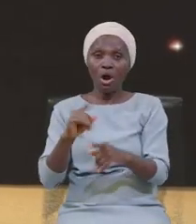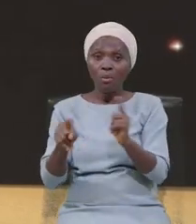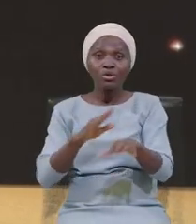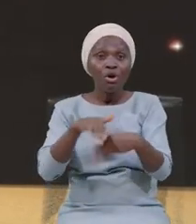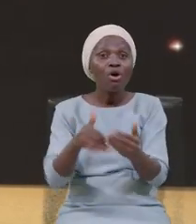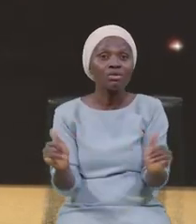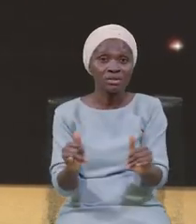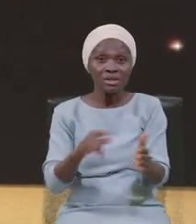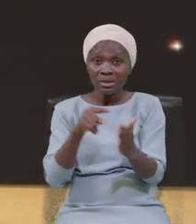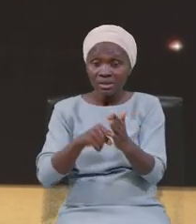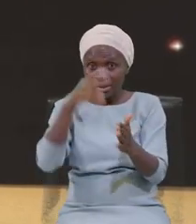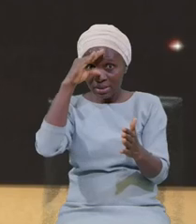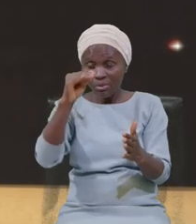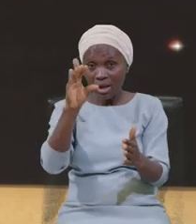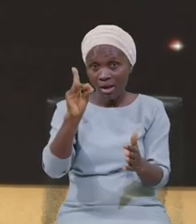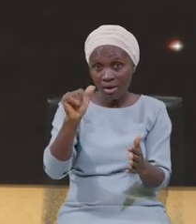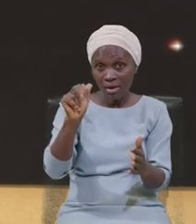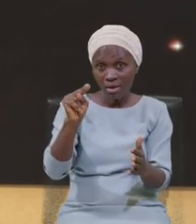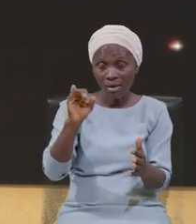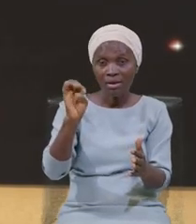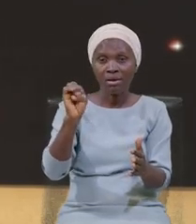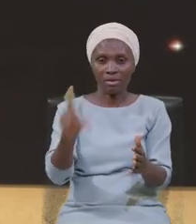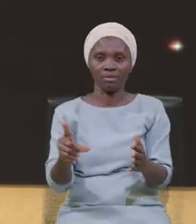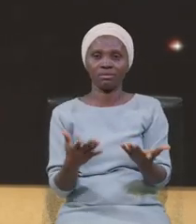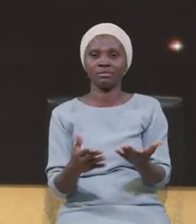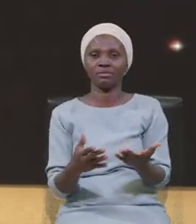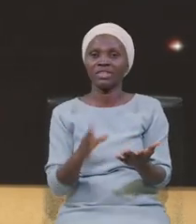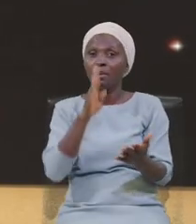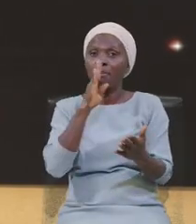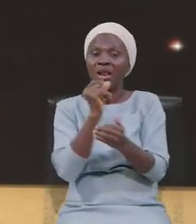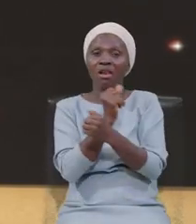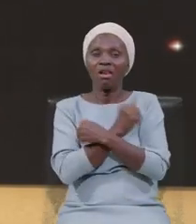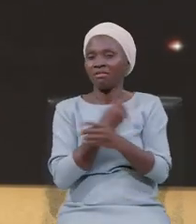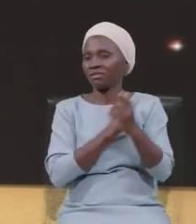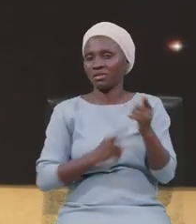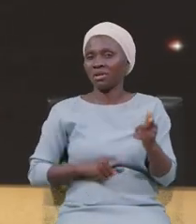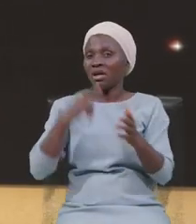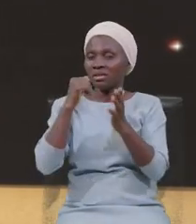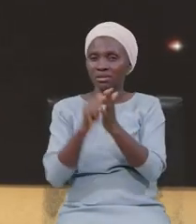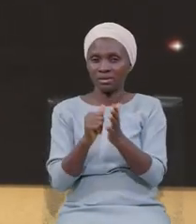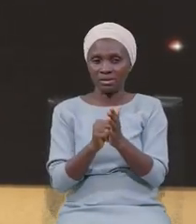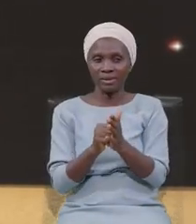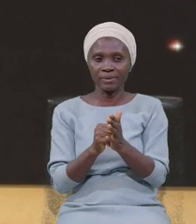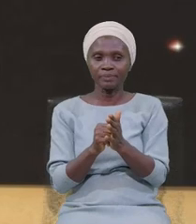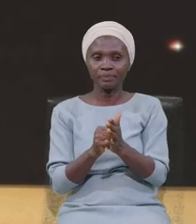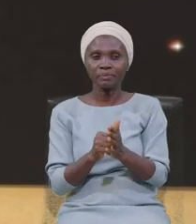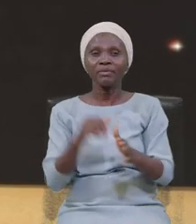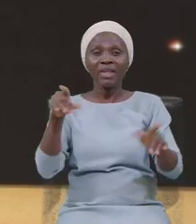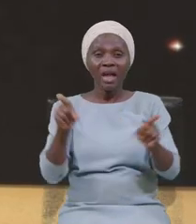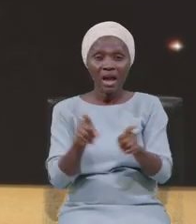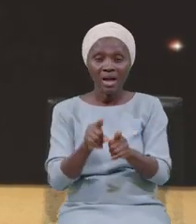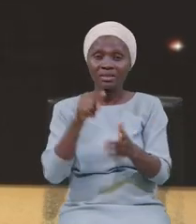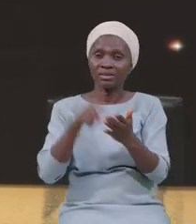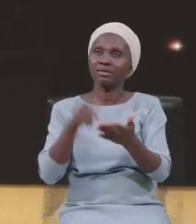Mais ce Daniel, bien-aimé du Seigneur, a dit que, et à nous, la confusion de face. En